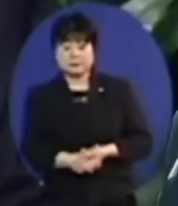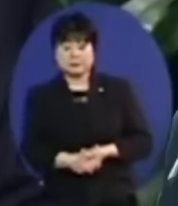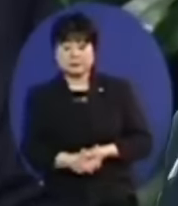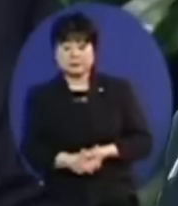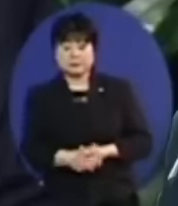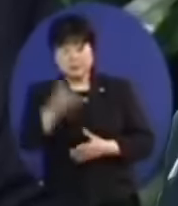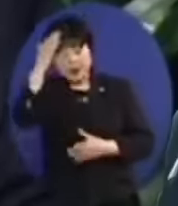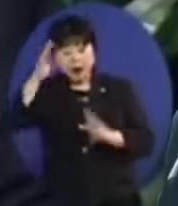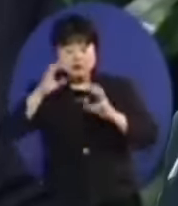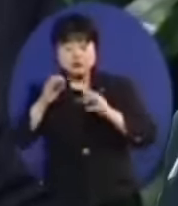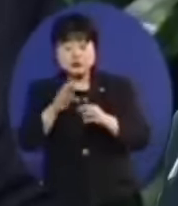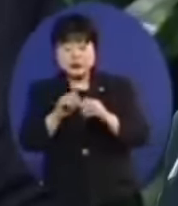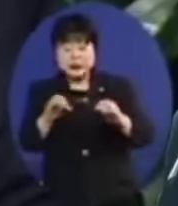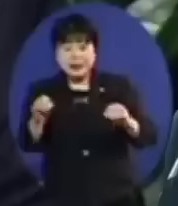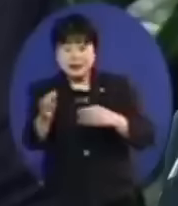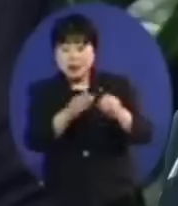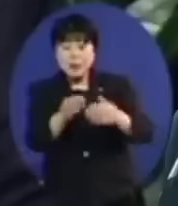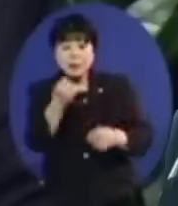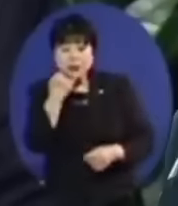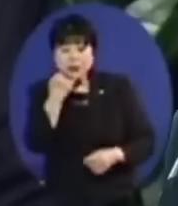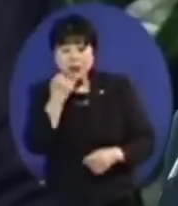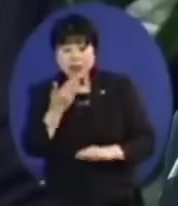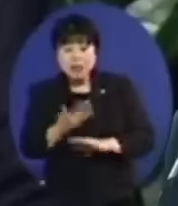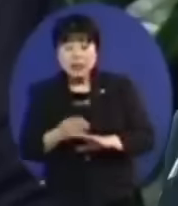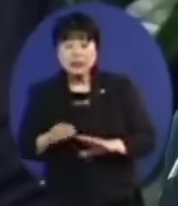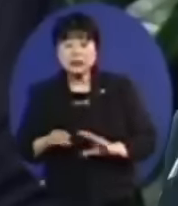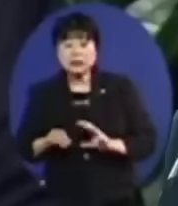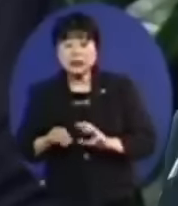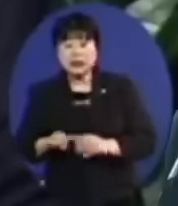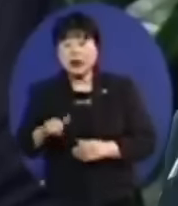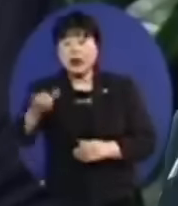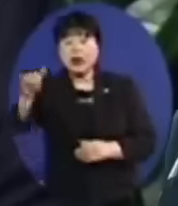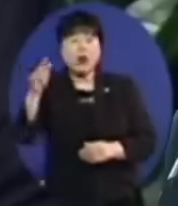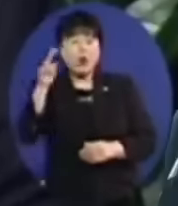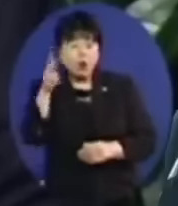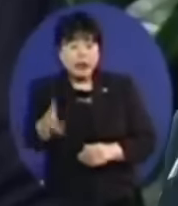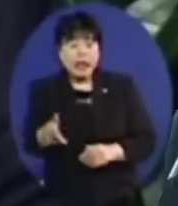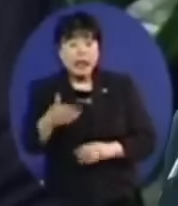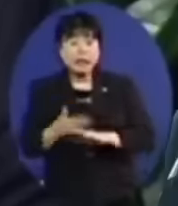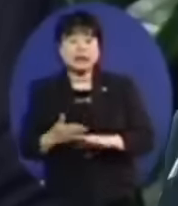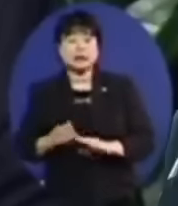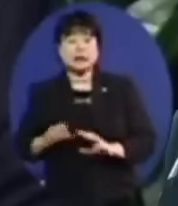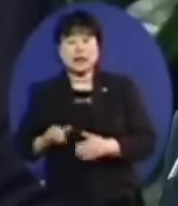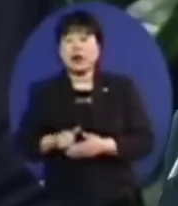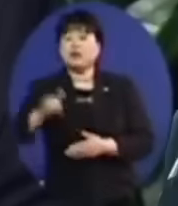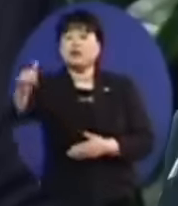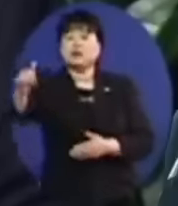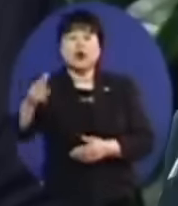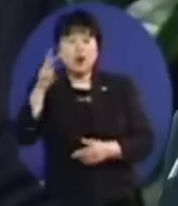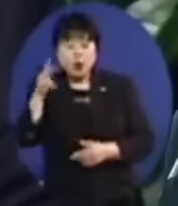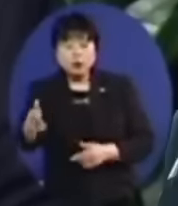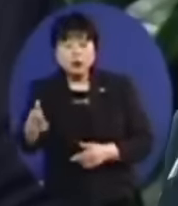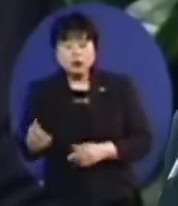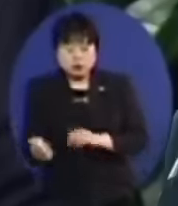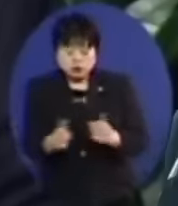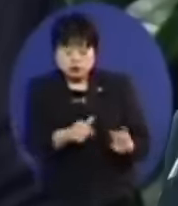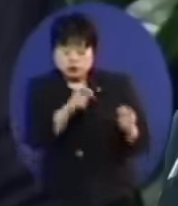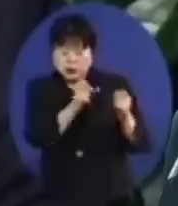한국 땅에서 그런 걸 당할 때는 괜찮은데 해외 선교 나가서 호텔에서 혼자서 죽어가는데 감당하지